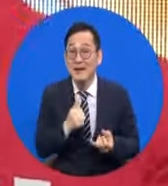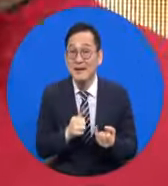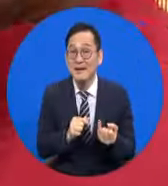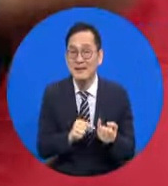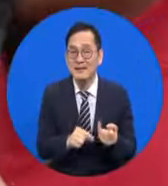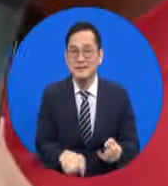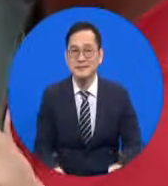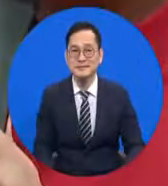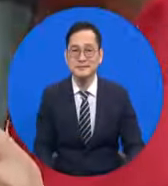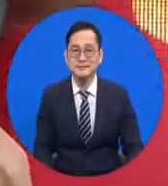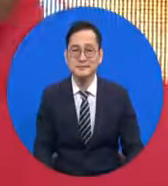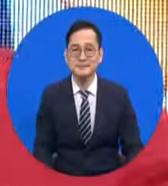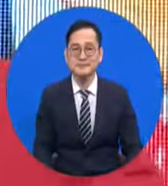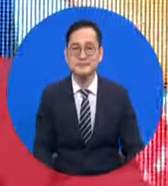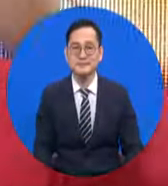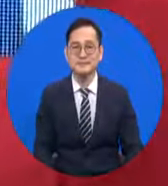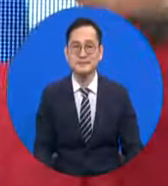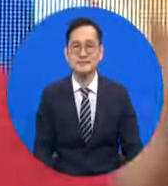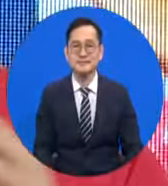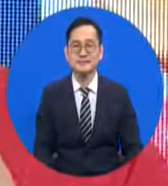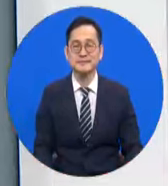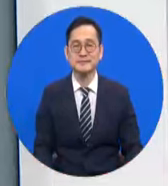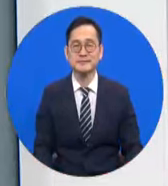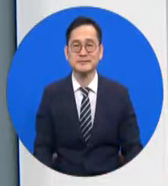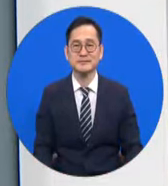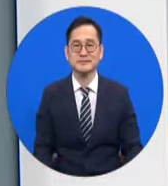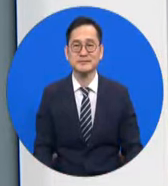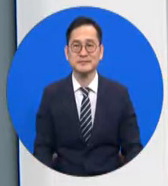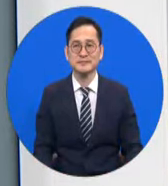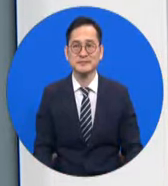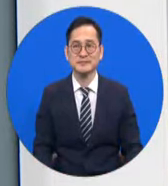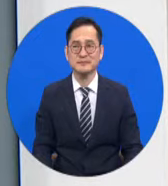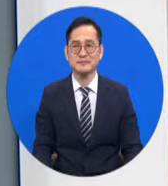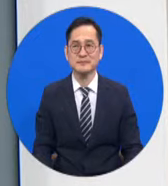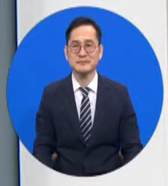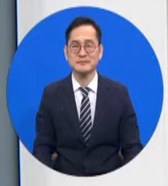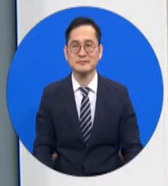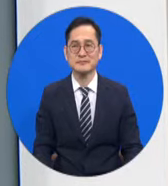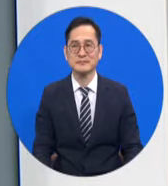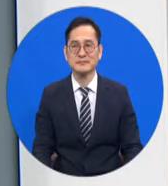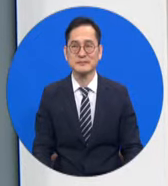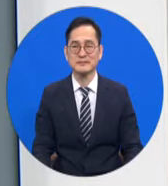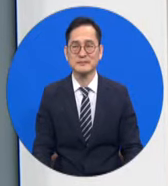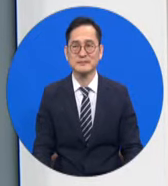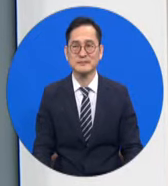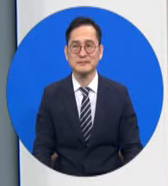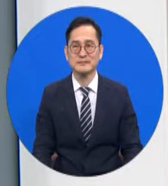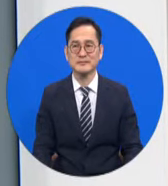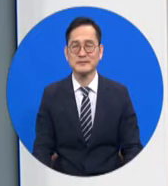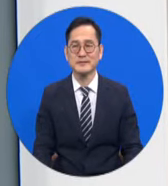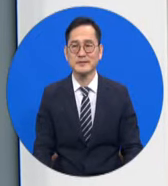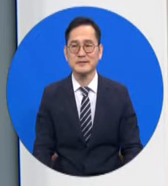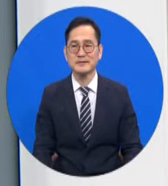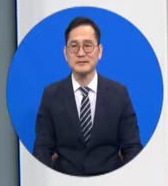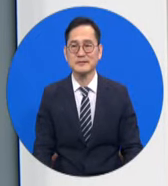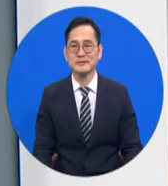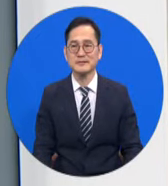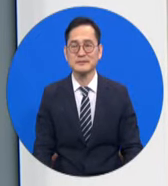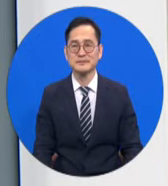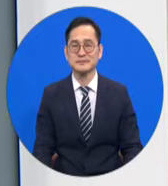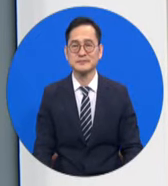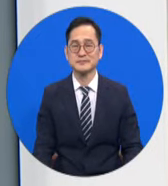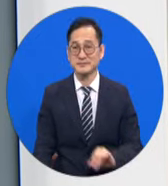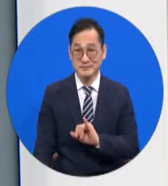것들을 갖다 보였고 그런 와중에 안규룡 후보 관련해가지고는 김준혁 후보 같은 사람들의 그 여성비하